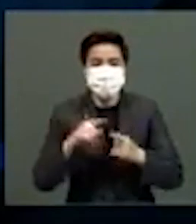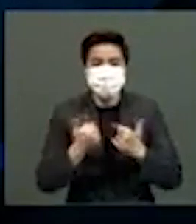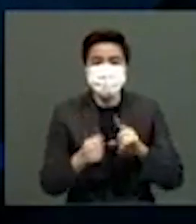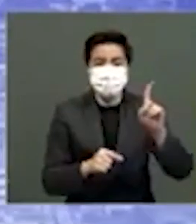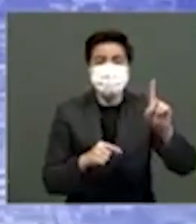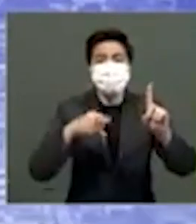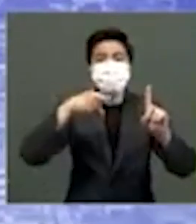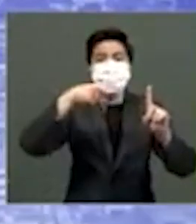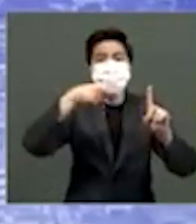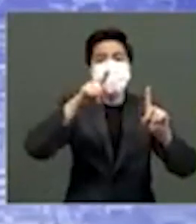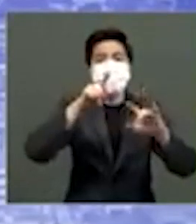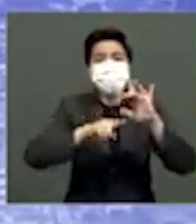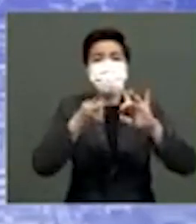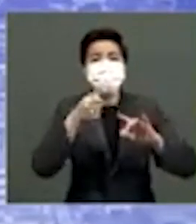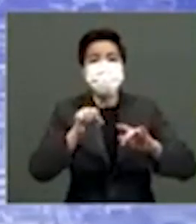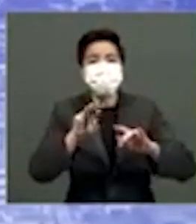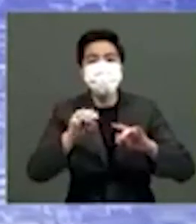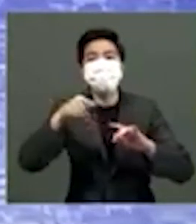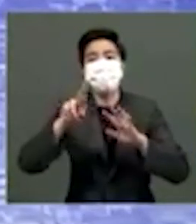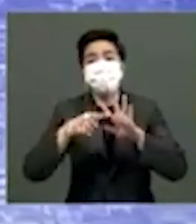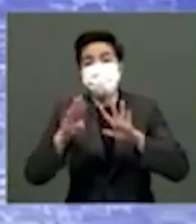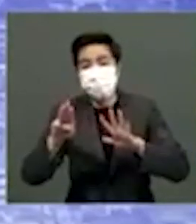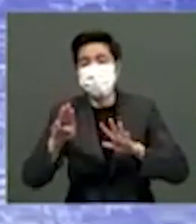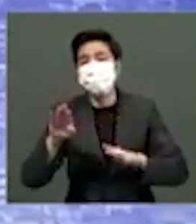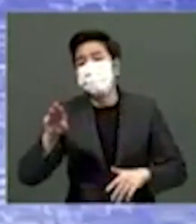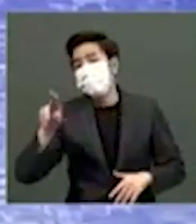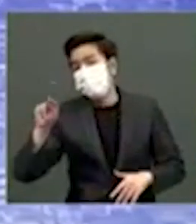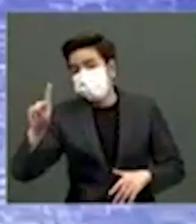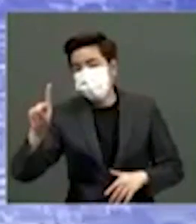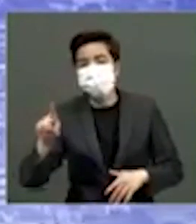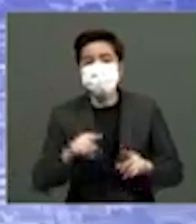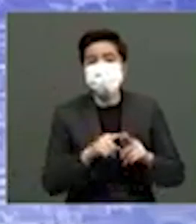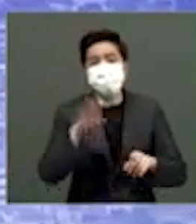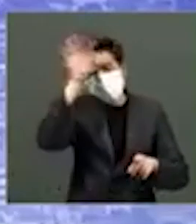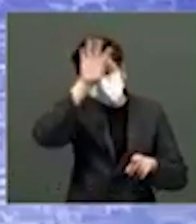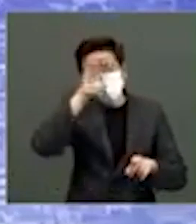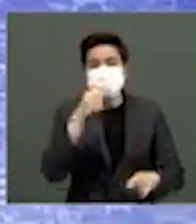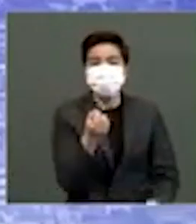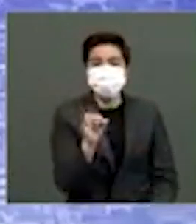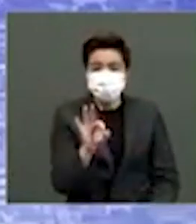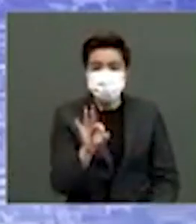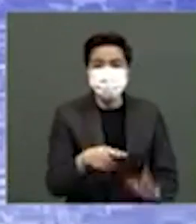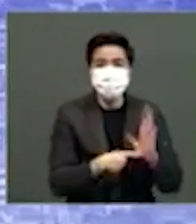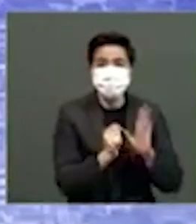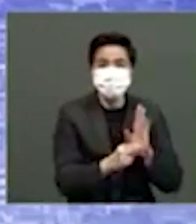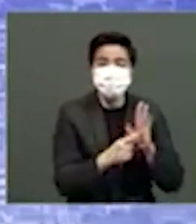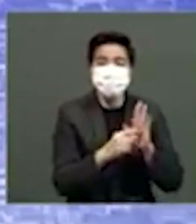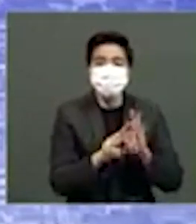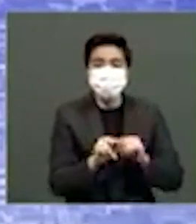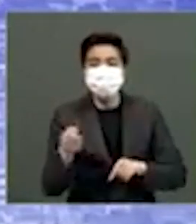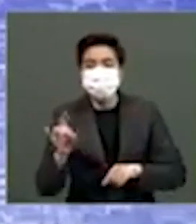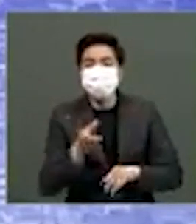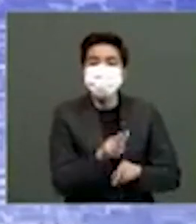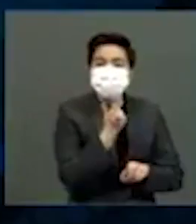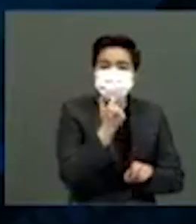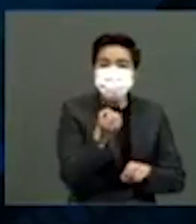คือป้อมปราบศัตรูพ่าย31รายคลองเตย19ปทุมวัน18ดินแด